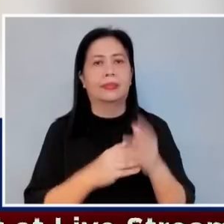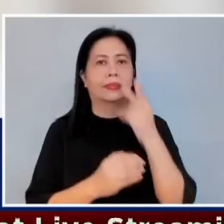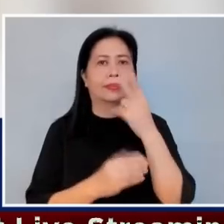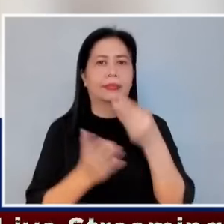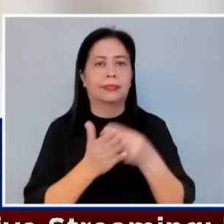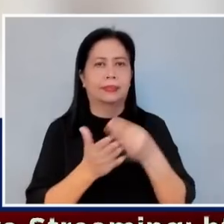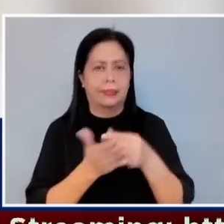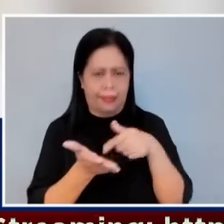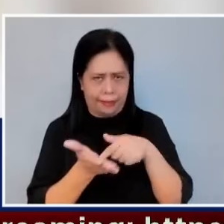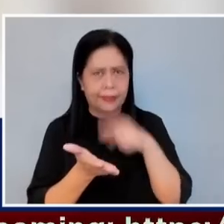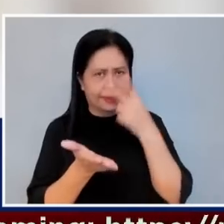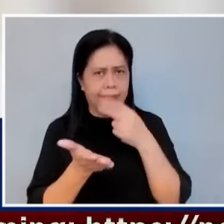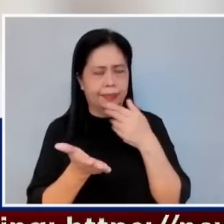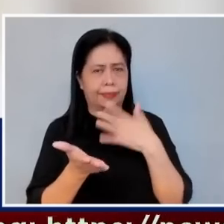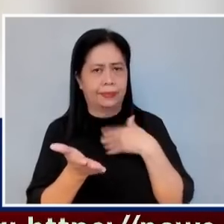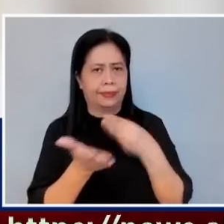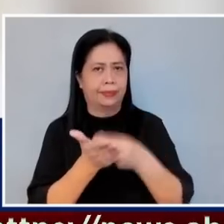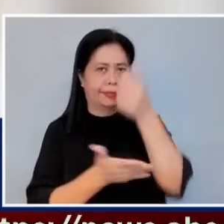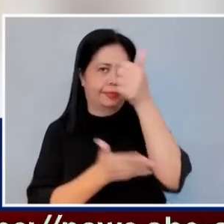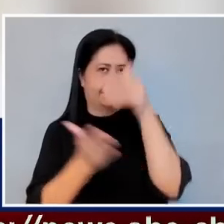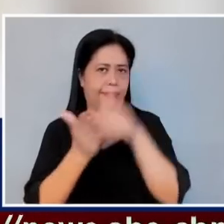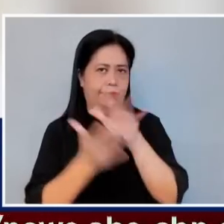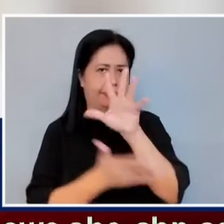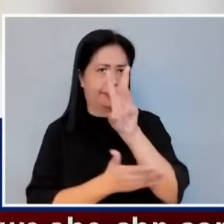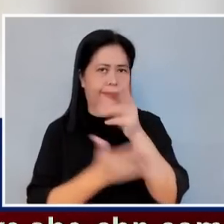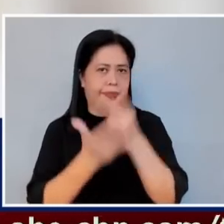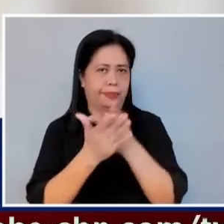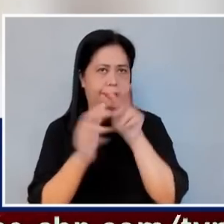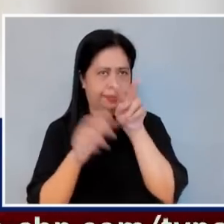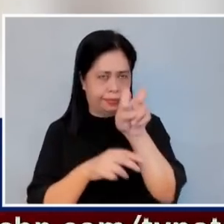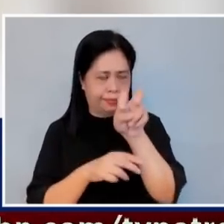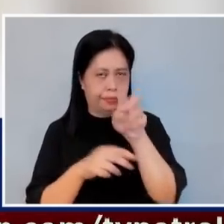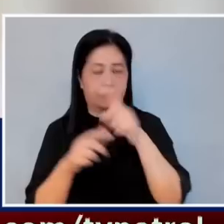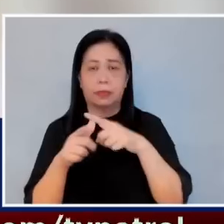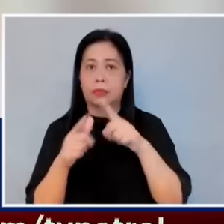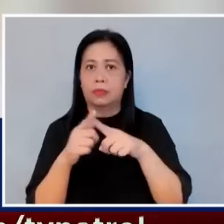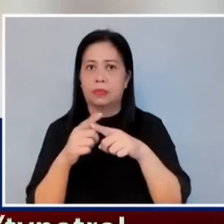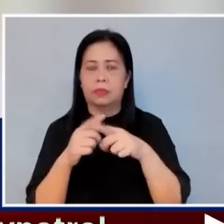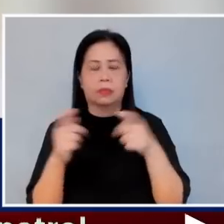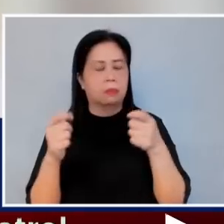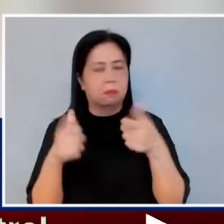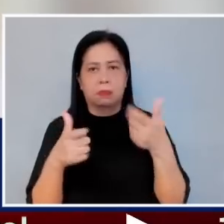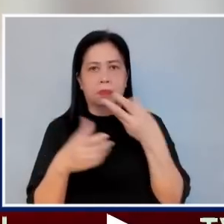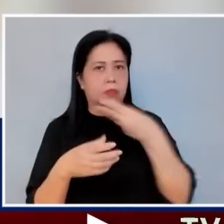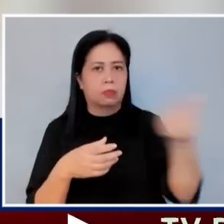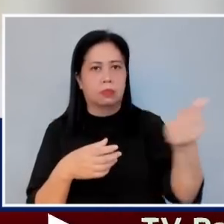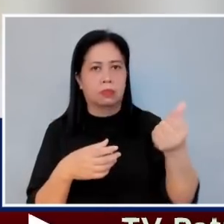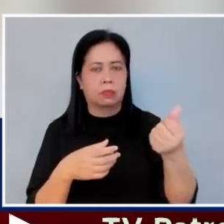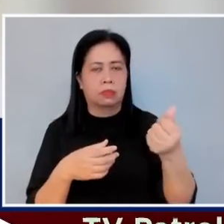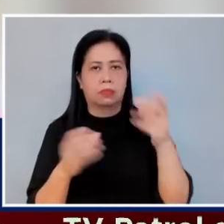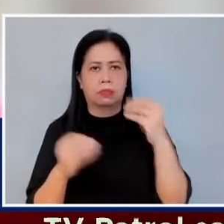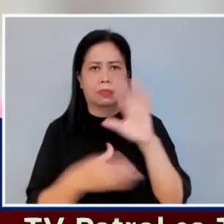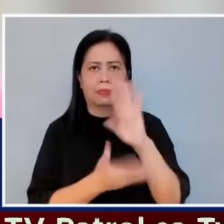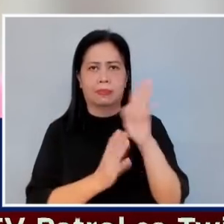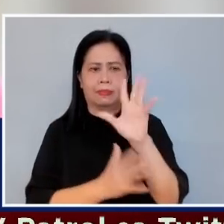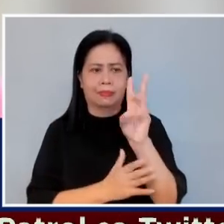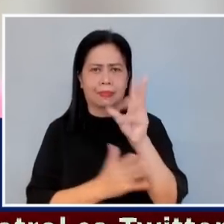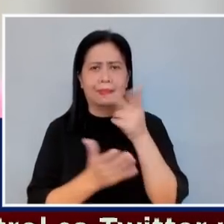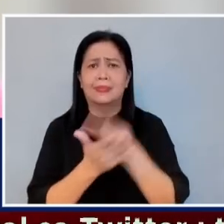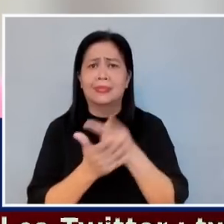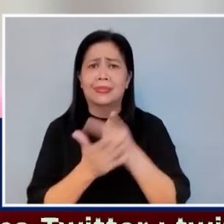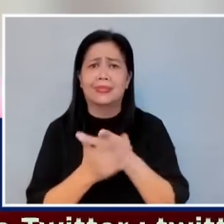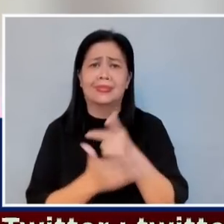pa, as in I saw the 10,056 pesos. And then bigla siyang nawala. Biglang naging 56 pesos and